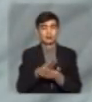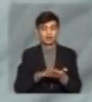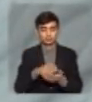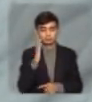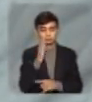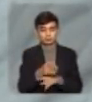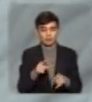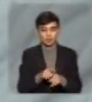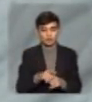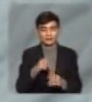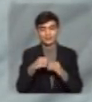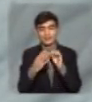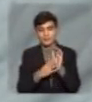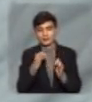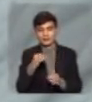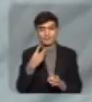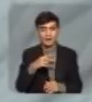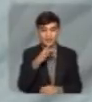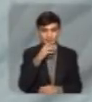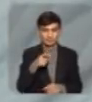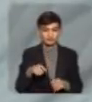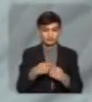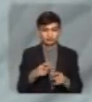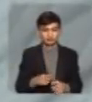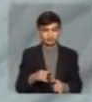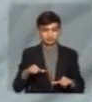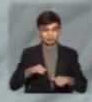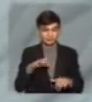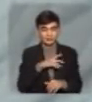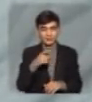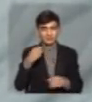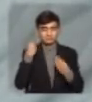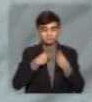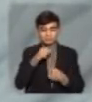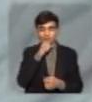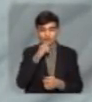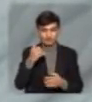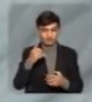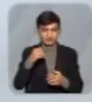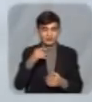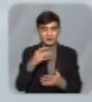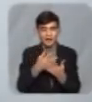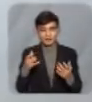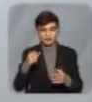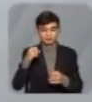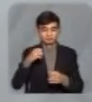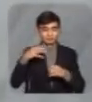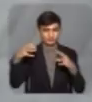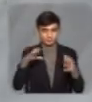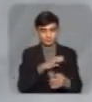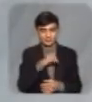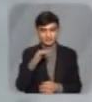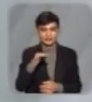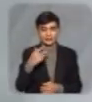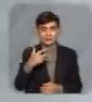Бұзақылық жасағандар 19-20 жастағы жігіттер. Аяз атаның киімін киген олар түрлі түсті бояу шашып, қала көшелерімен жарты